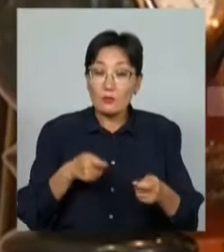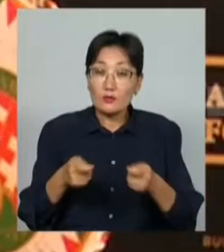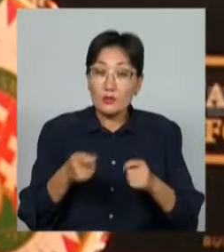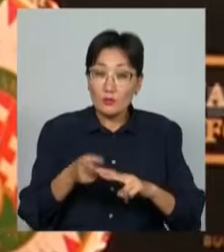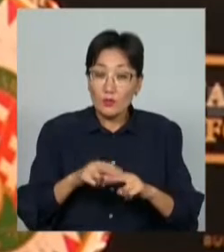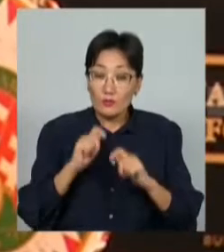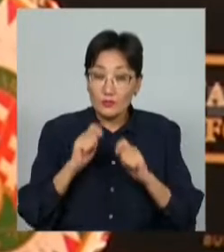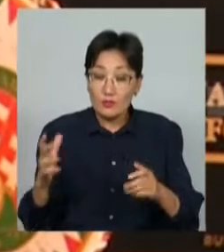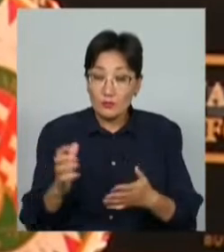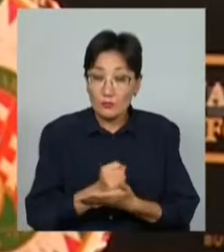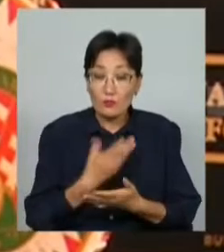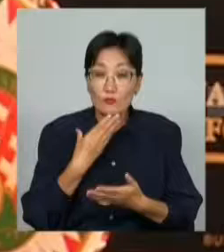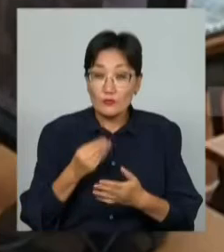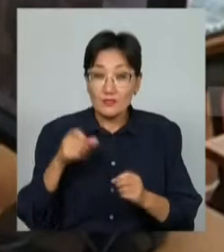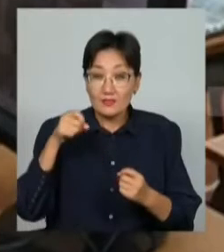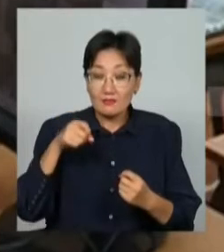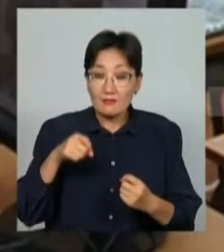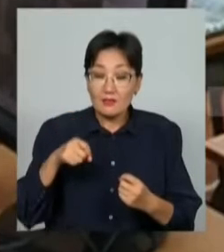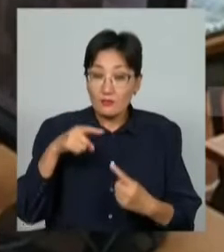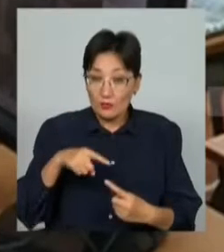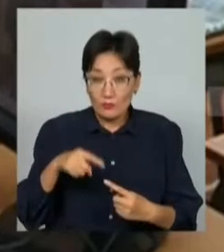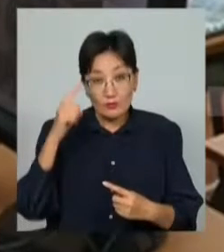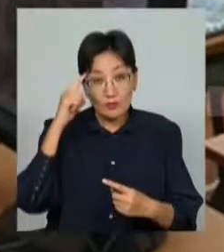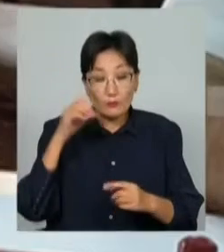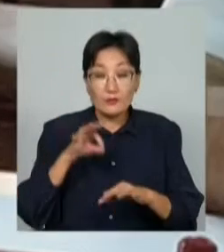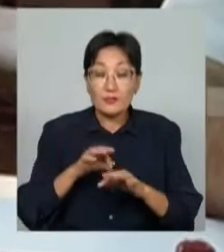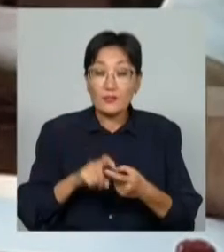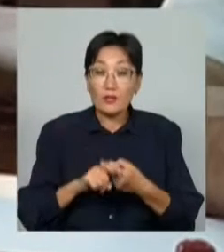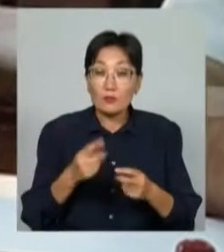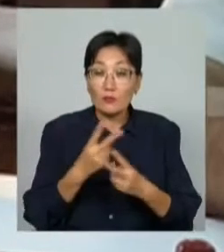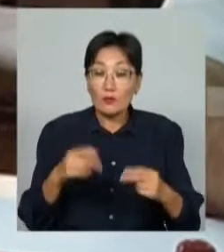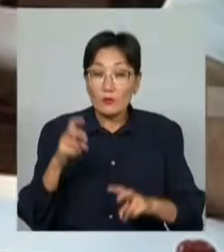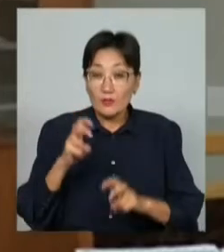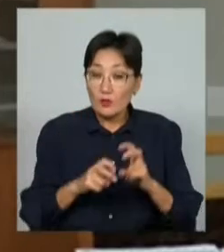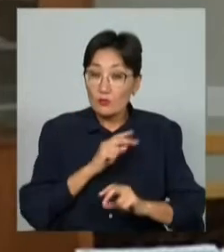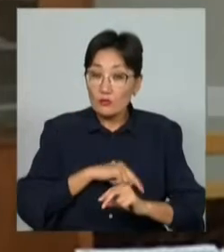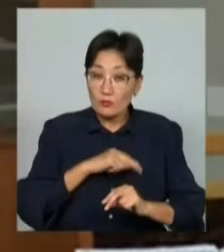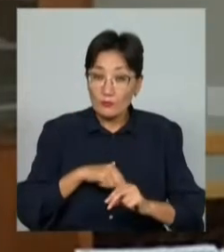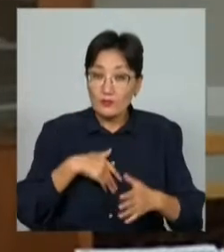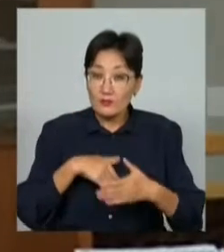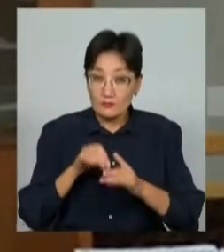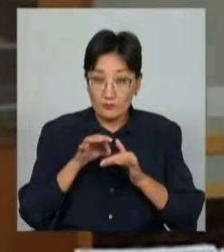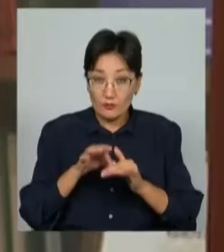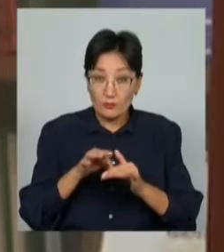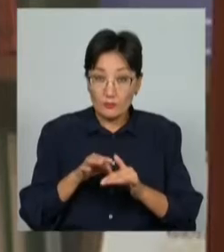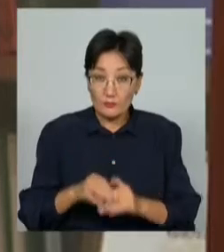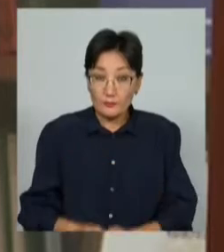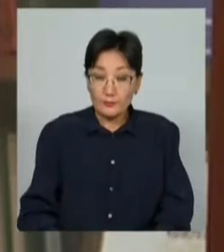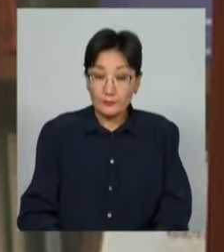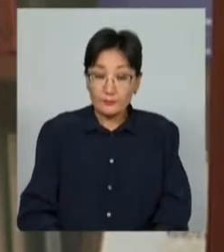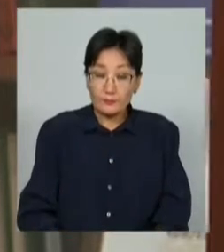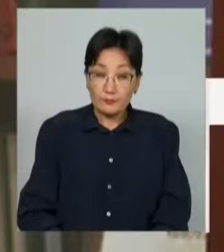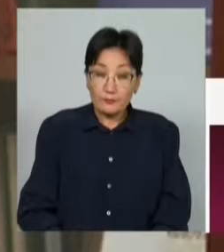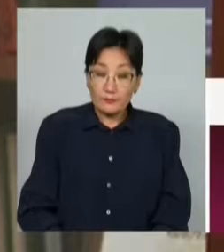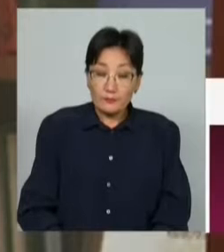басшылығы бұл сыйлықты алуға өздерін лайықты деп санайтынын айтты. Пандемияға қарамастан зауыттың жұмысы қауырт көрінеді. На заводе